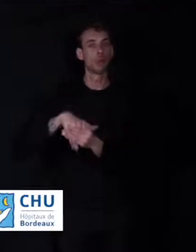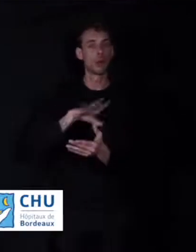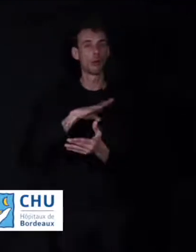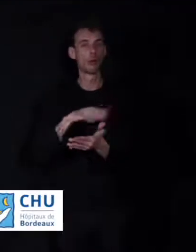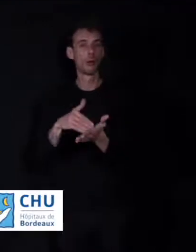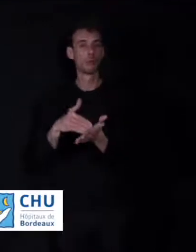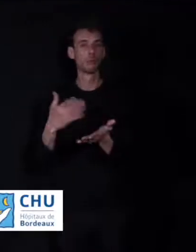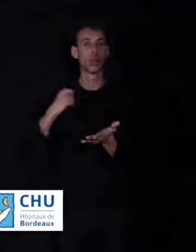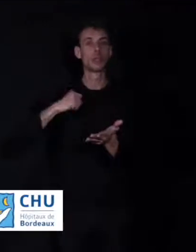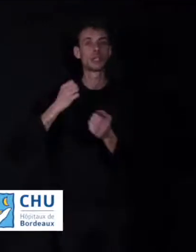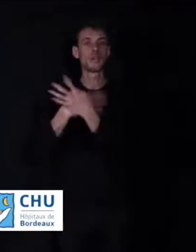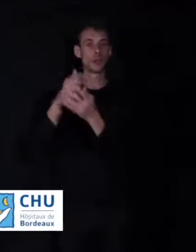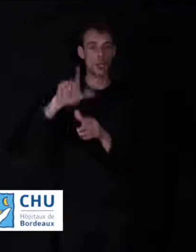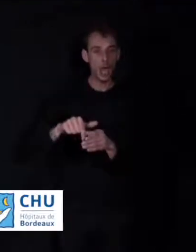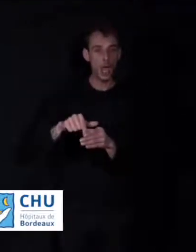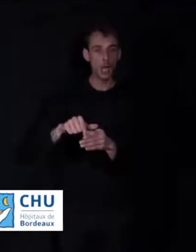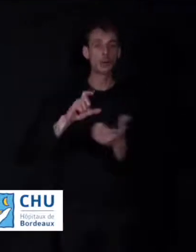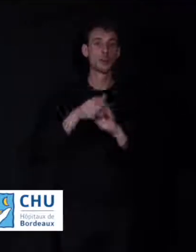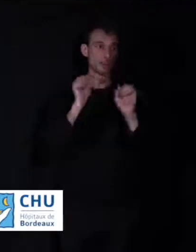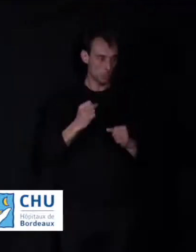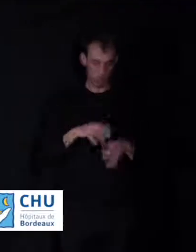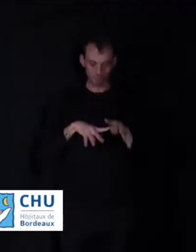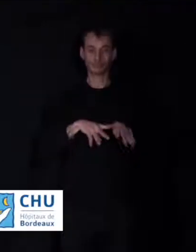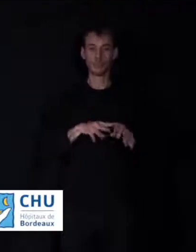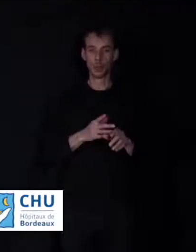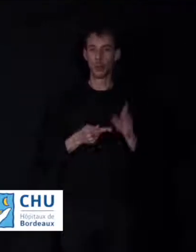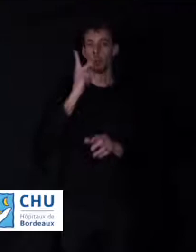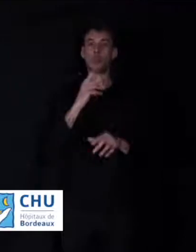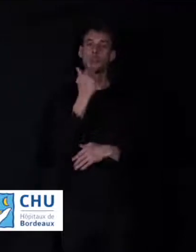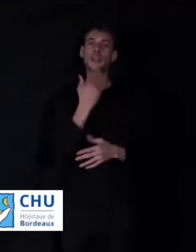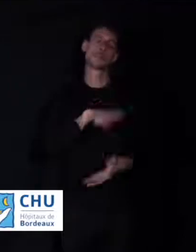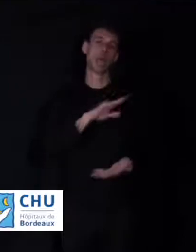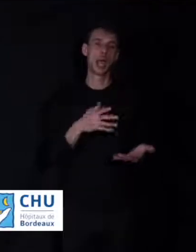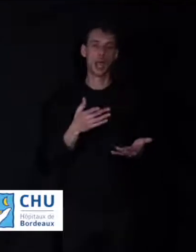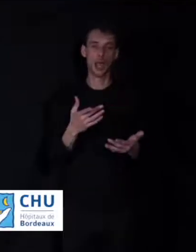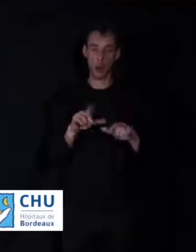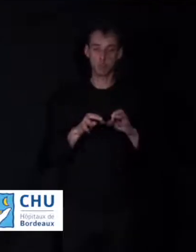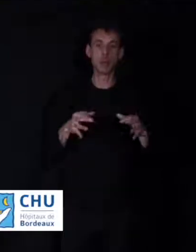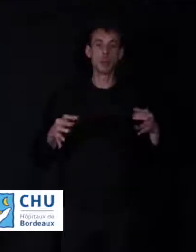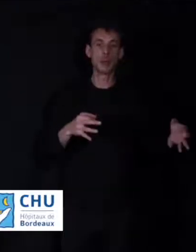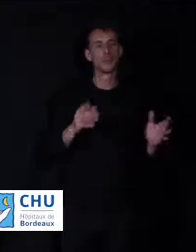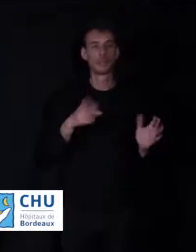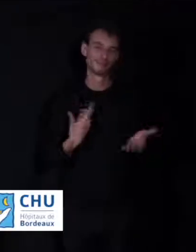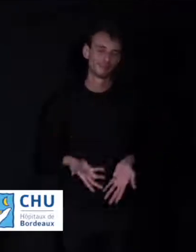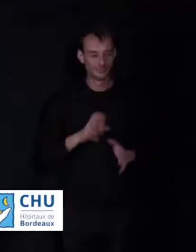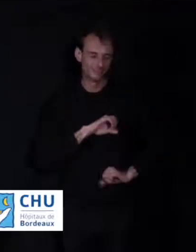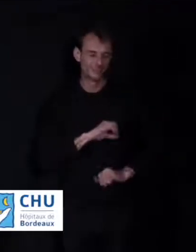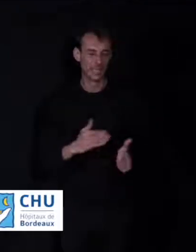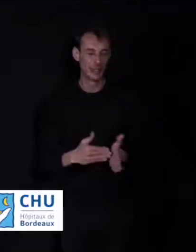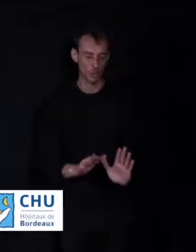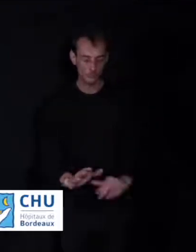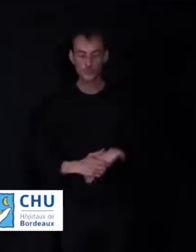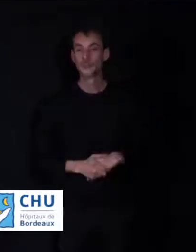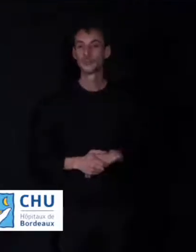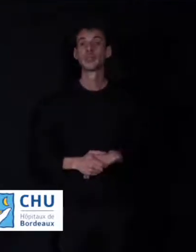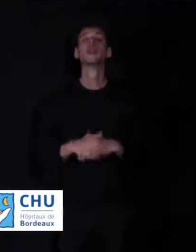sont encore un peu plus préliminaires. Et enfin, on arrive à ce dont tout le monde parle,